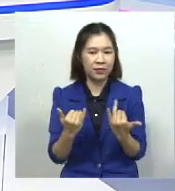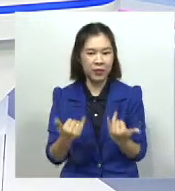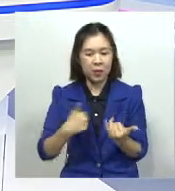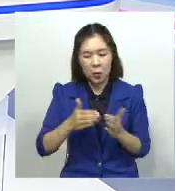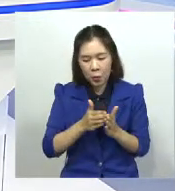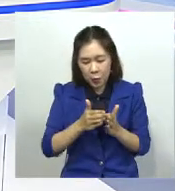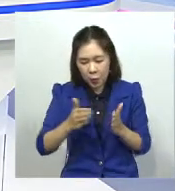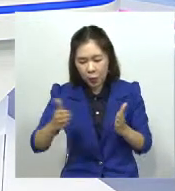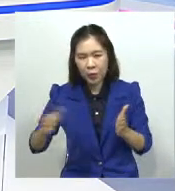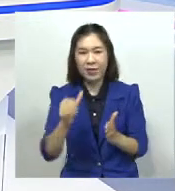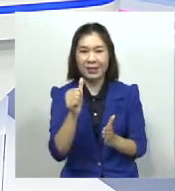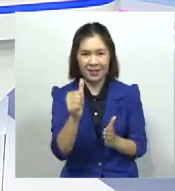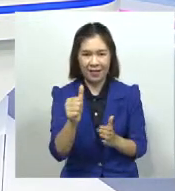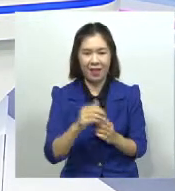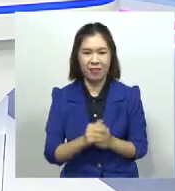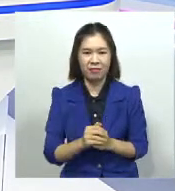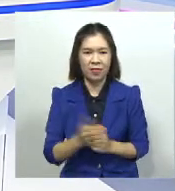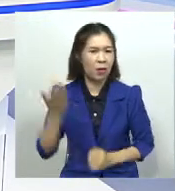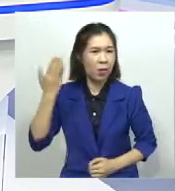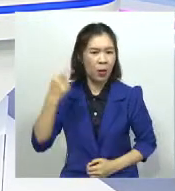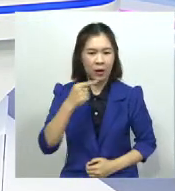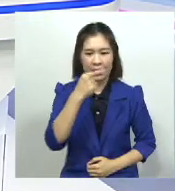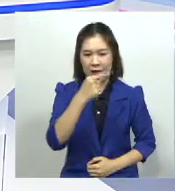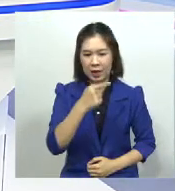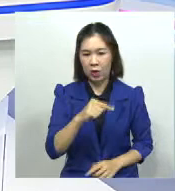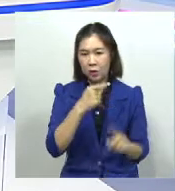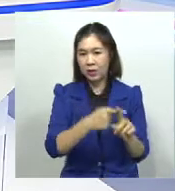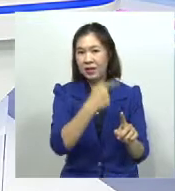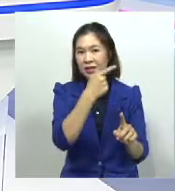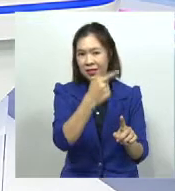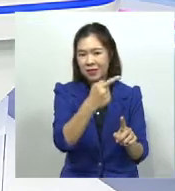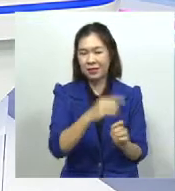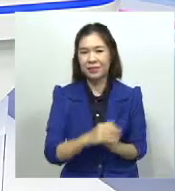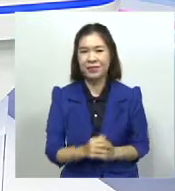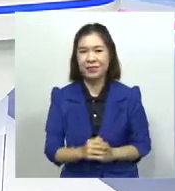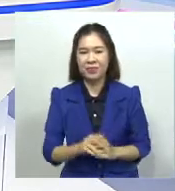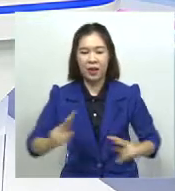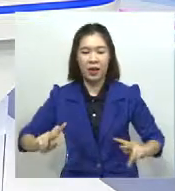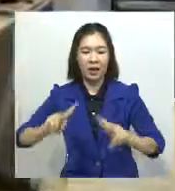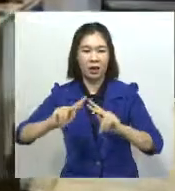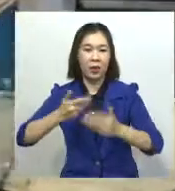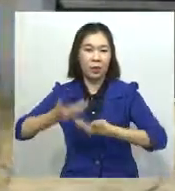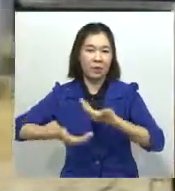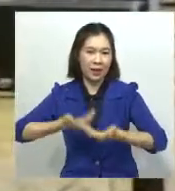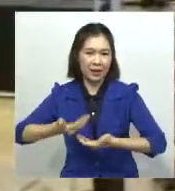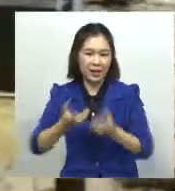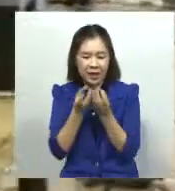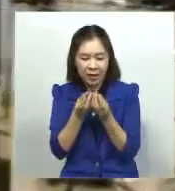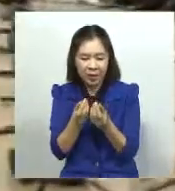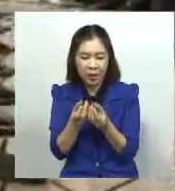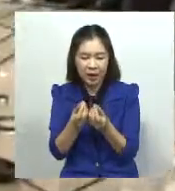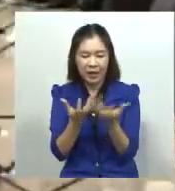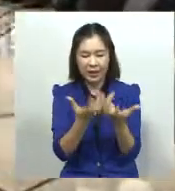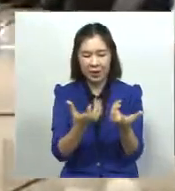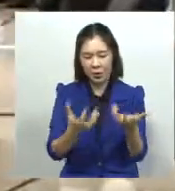ขยายตัวได้อีกครั้งนะคะหลังจากที่ติดลบไปเมื่อเดือนมกราคมโดยทางกระทรวงพาณิชย์เขาได้รายงานตัวเลขการส่ง